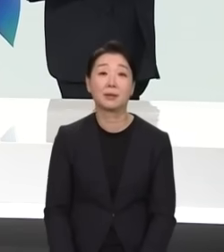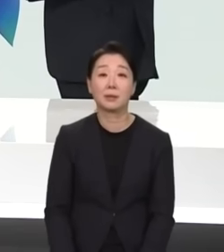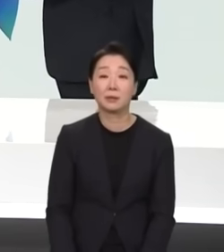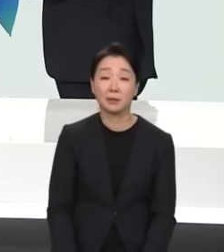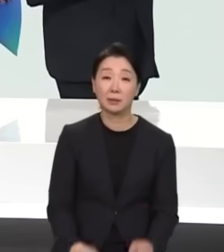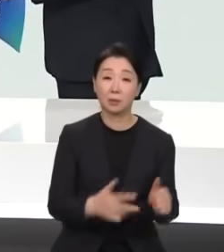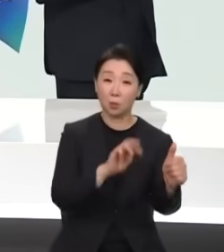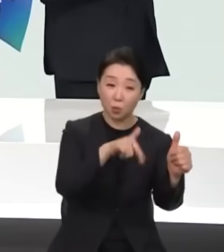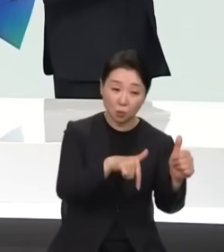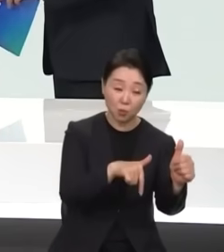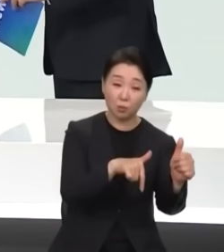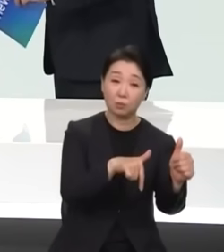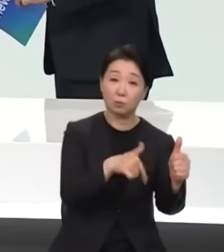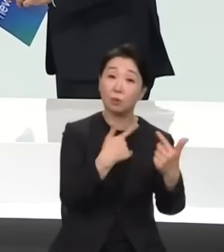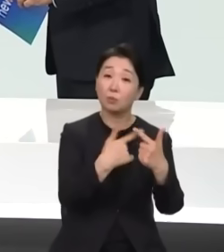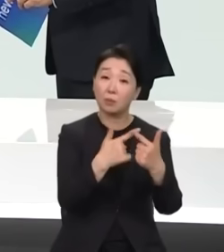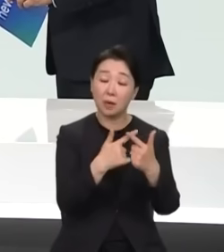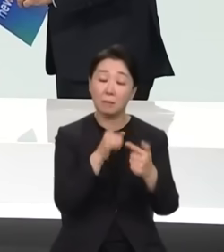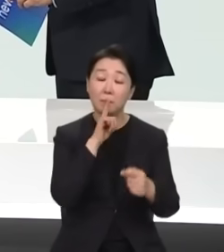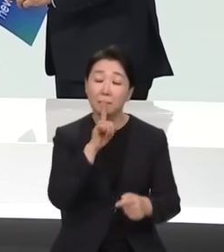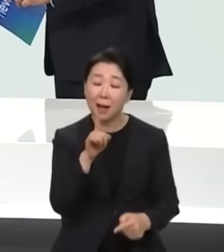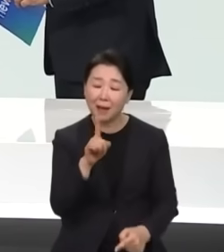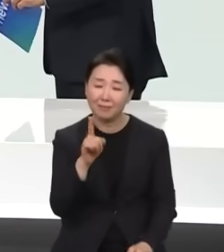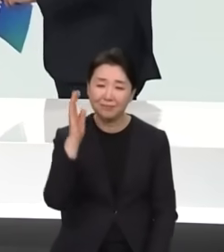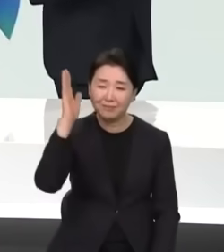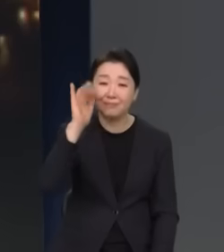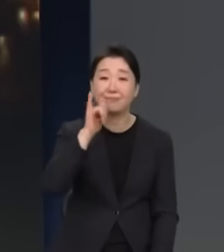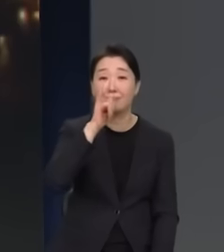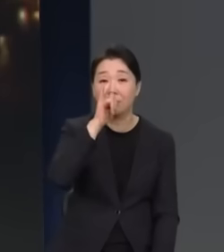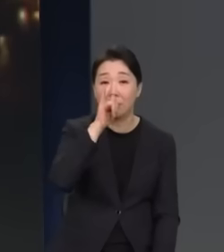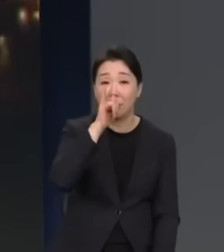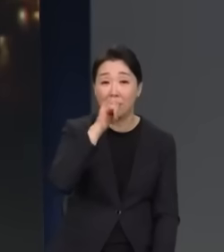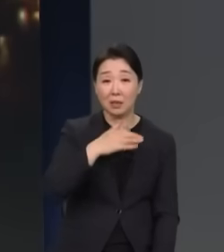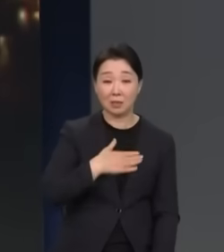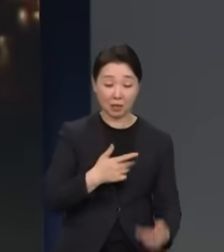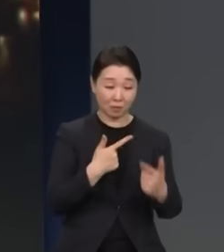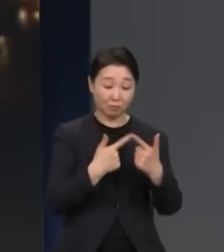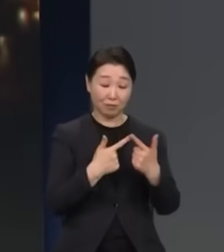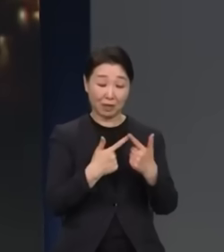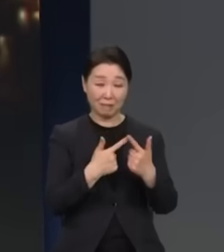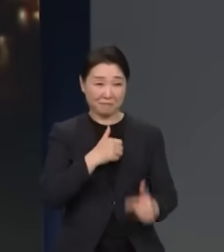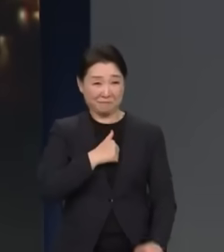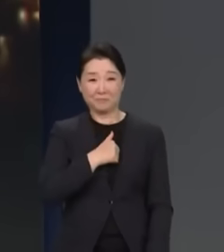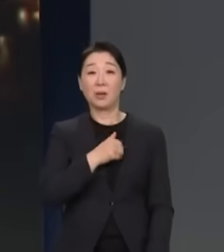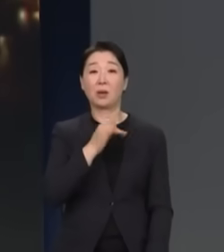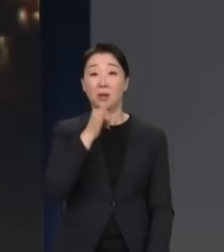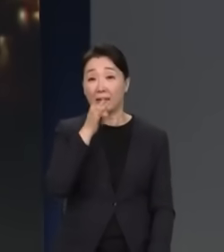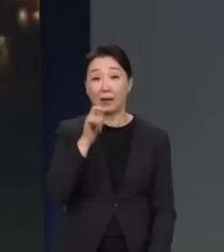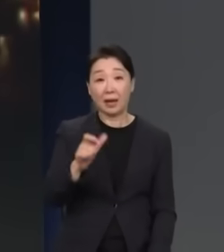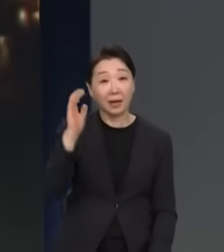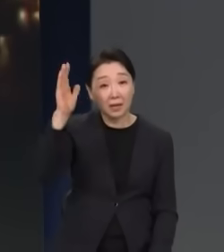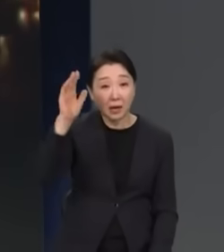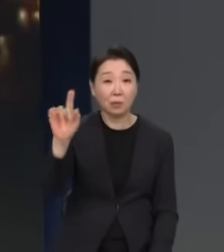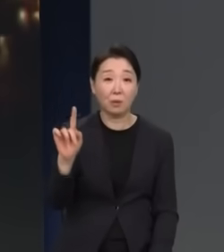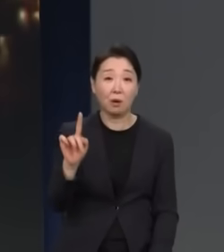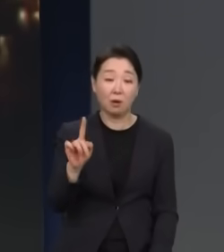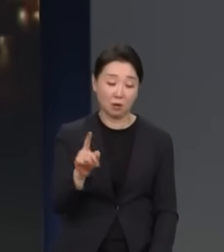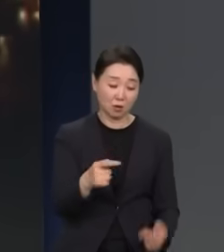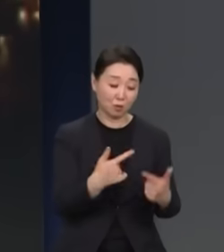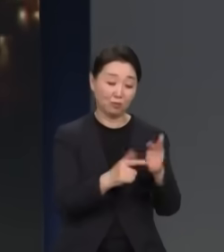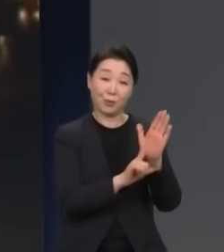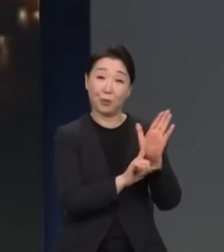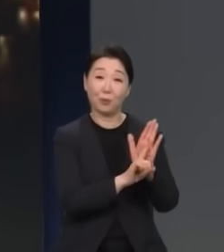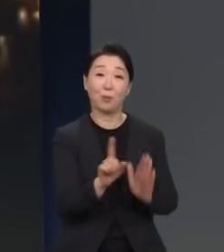조국 대표가 계속 부산 사투리를 구사하면서 자신의 어떤 부산 아이덴티티를 강조하는 것은 부산 마케팅을 하는